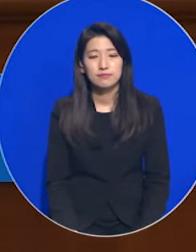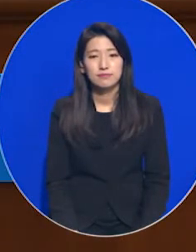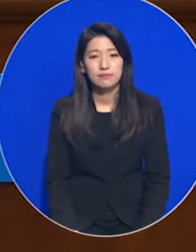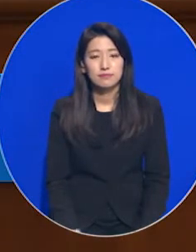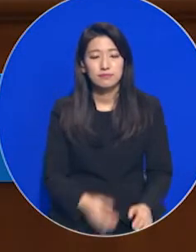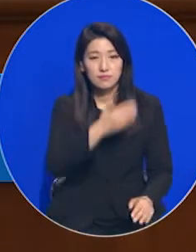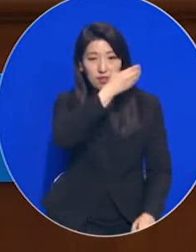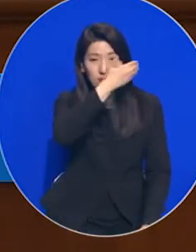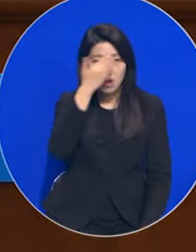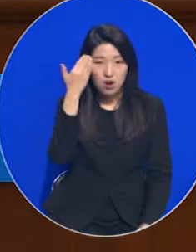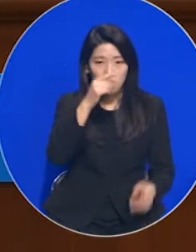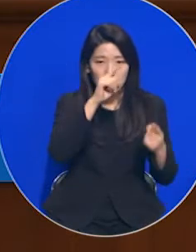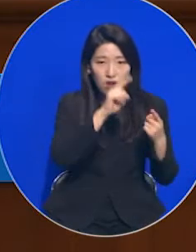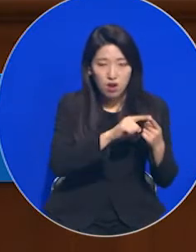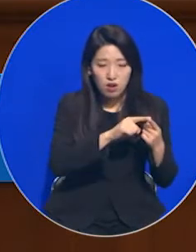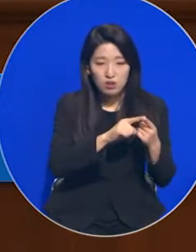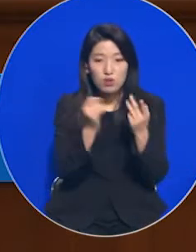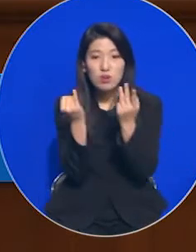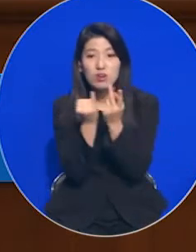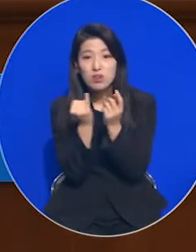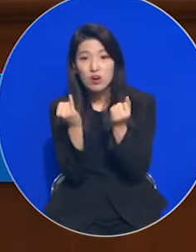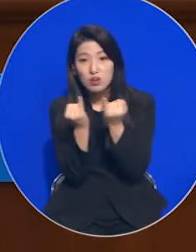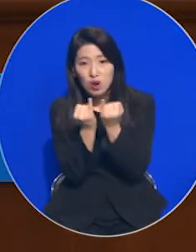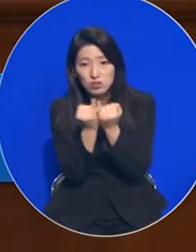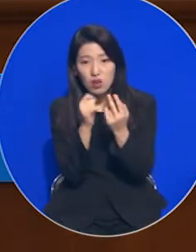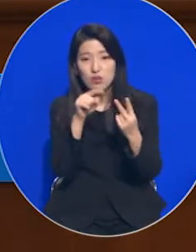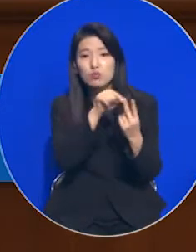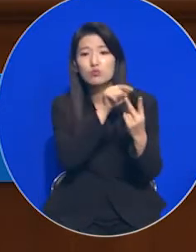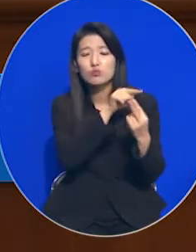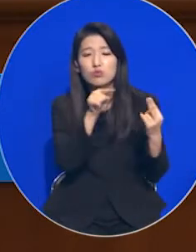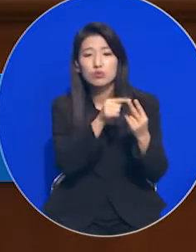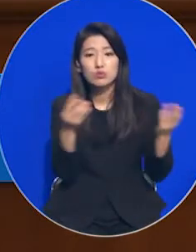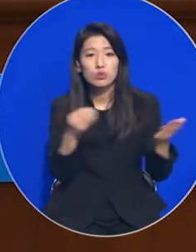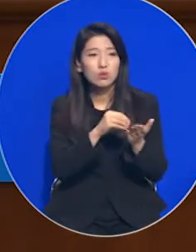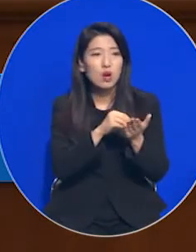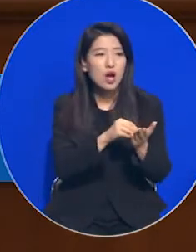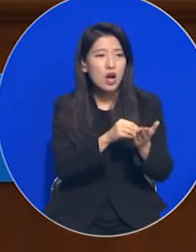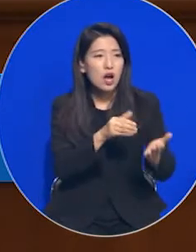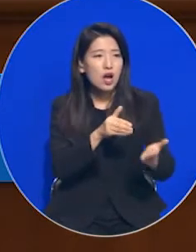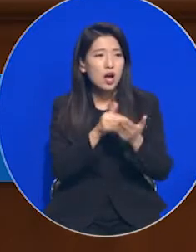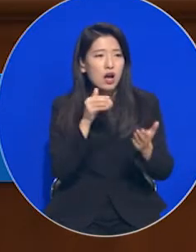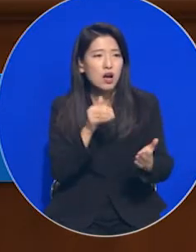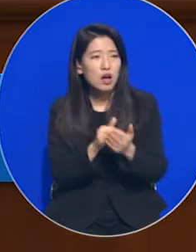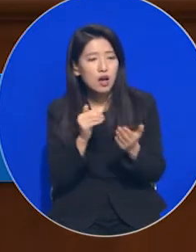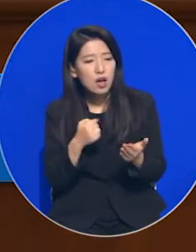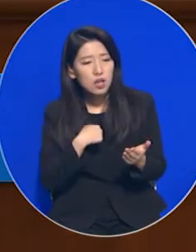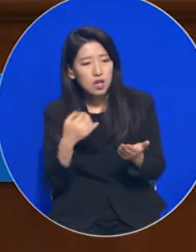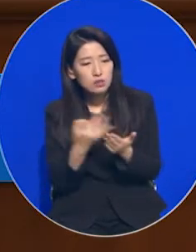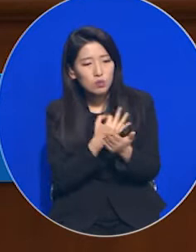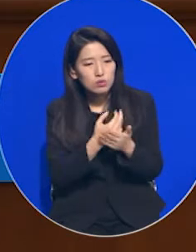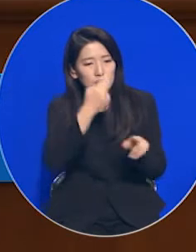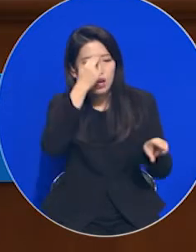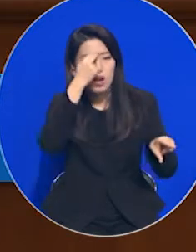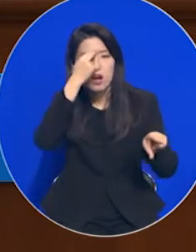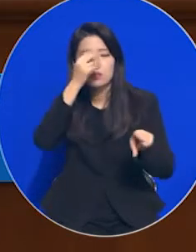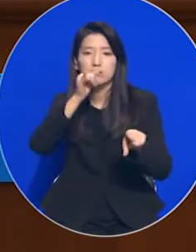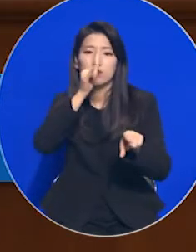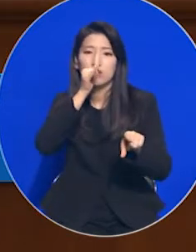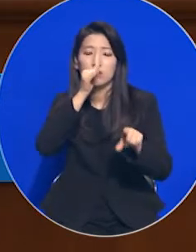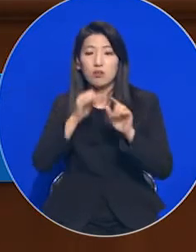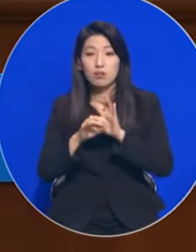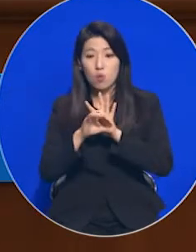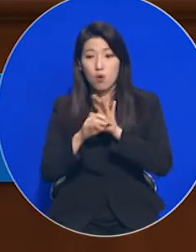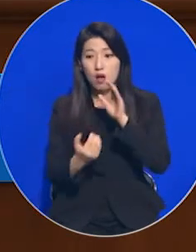취업 취약계층들의 노동시장 진입이 어려워지고 소득이 감소함에 따라 코로나 위기 이후